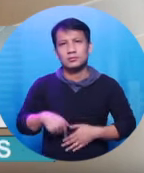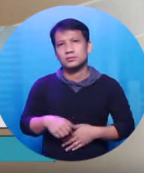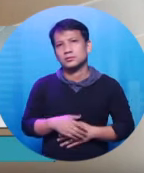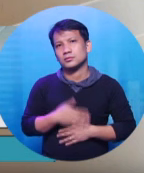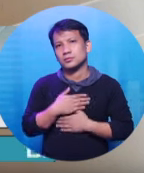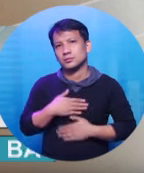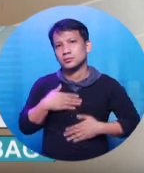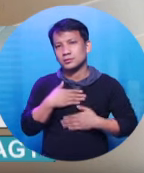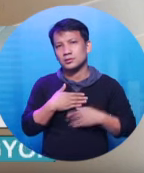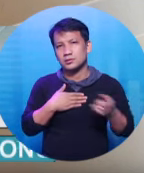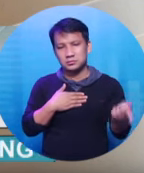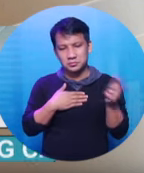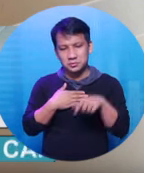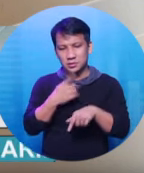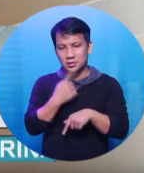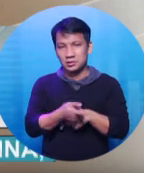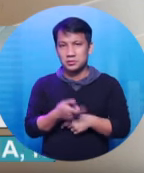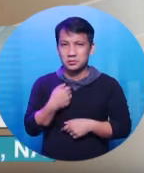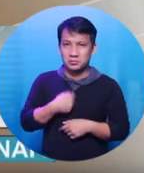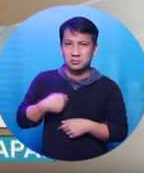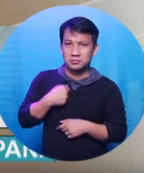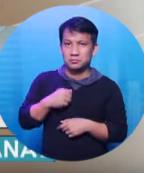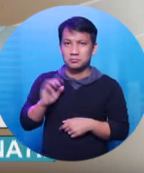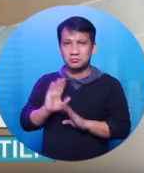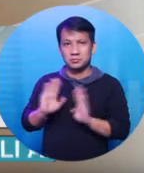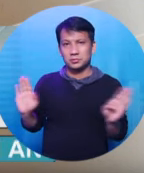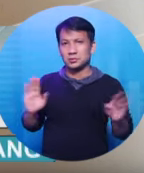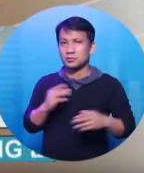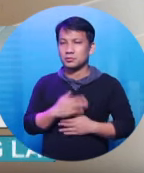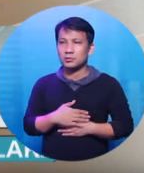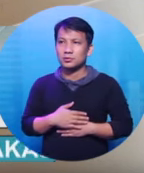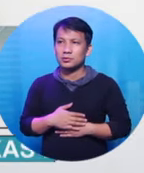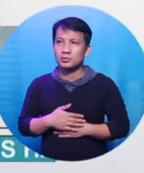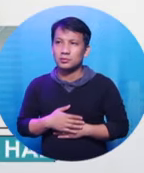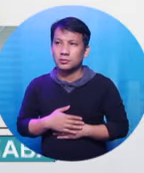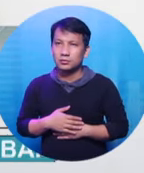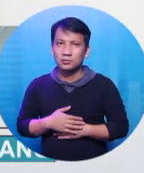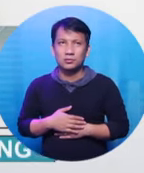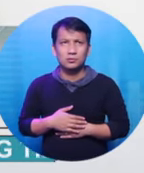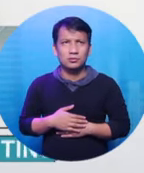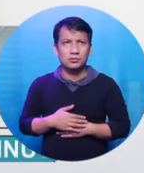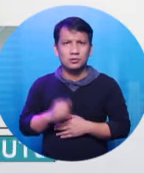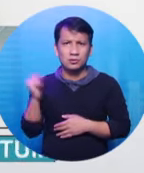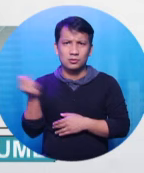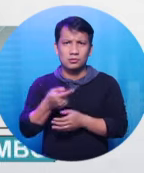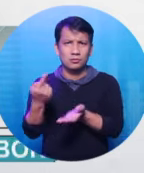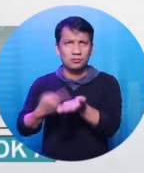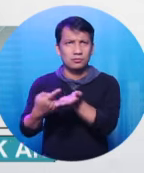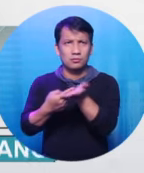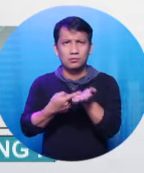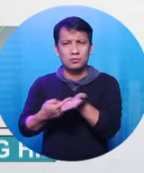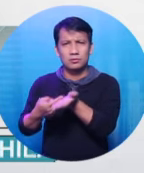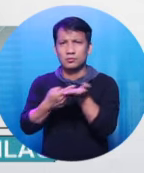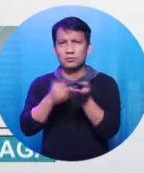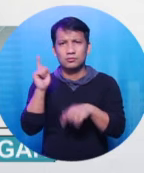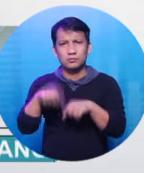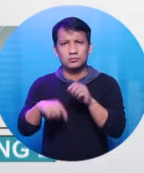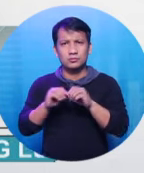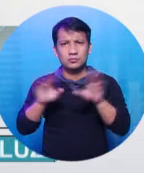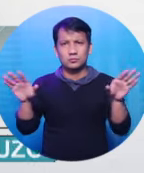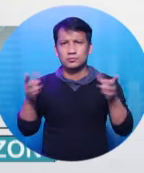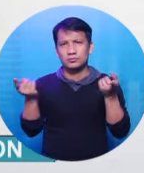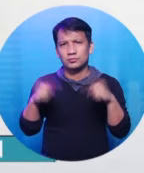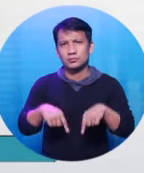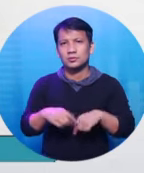Rafi. And ang sabi niya, sorry, not sorry. Ano daw? All talk lang naman daw. Wala naman daw pong paghihinatnan yung ginawa